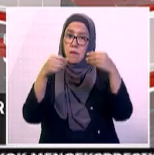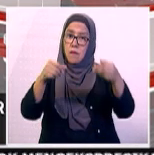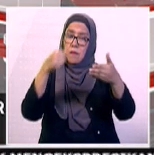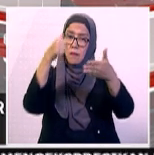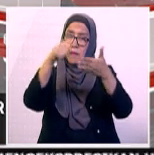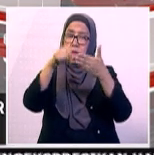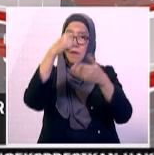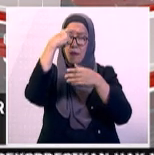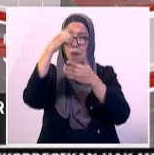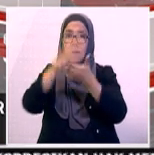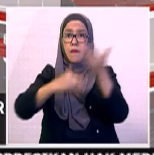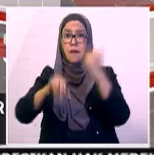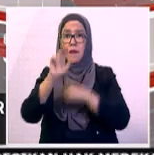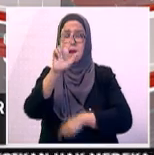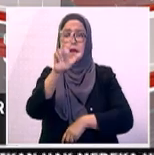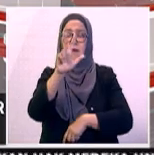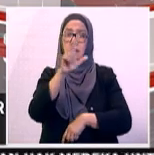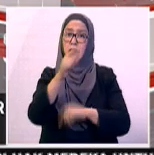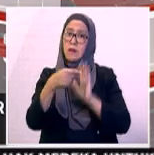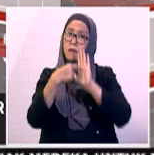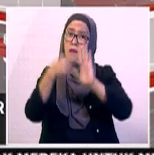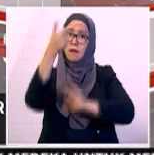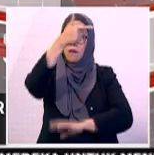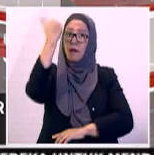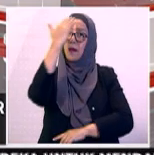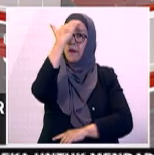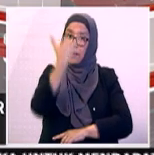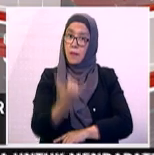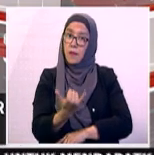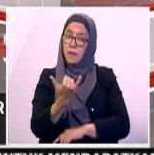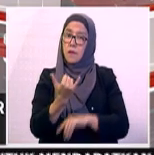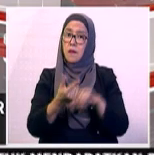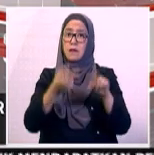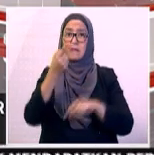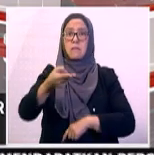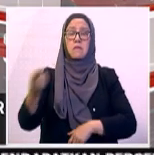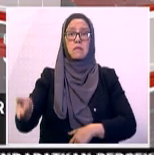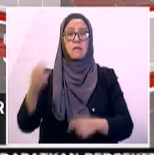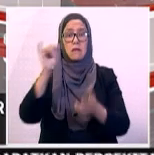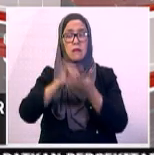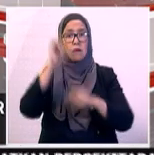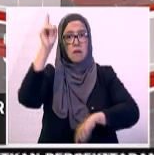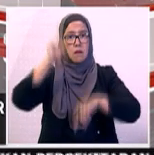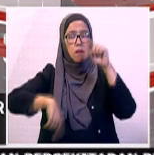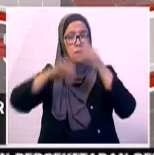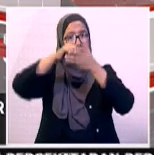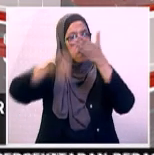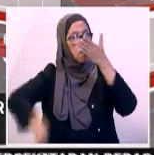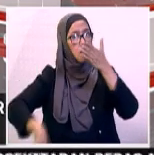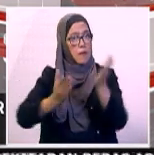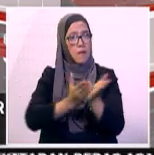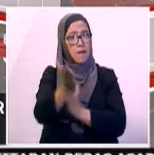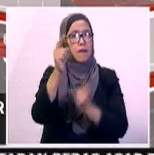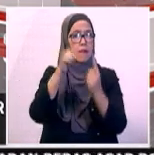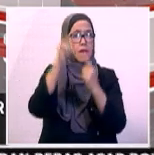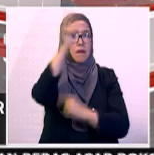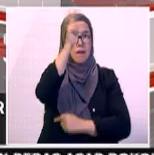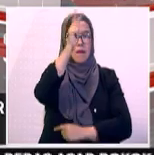Mahkamah Tinggi dan menunjukkan sebab mengapa harta itu tidak boleh dilucut hak kepada kerajaan.